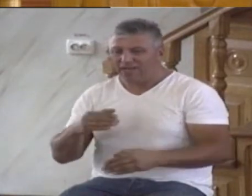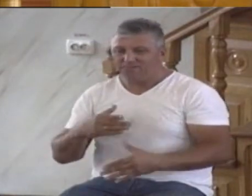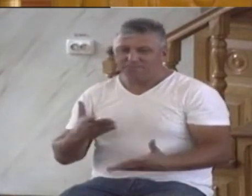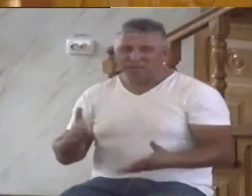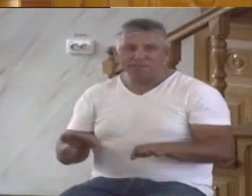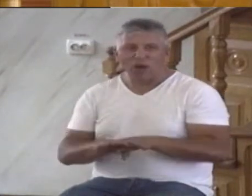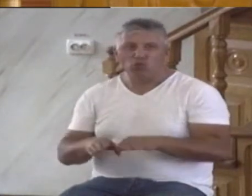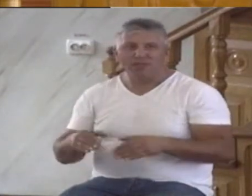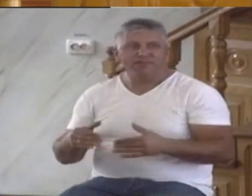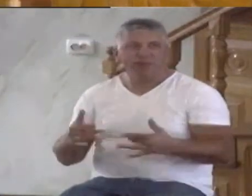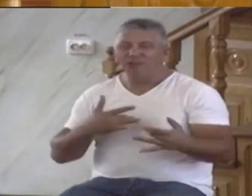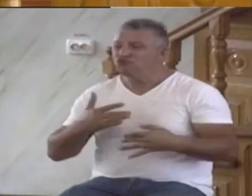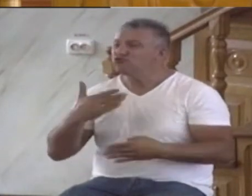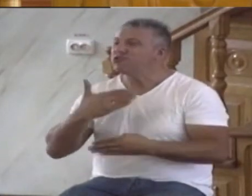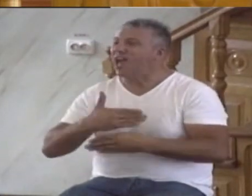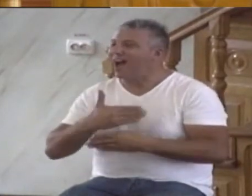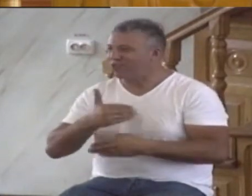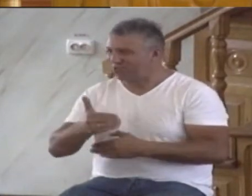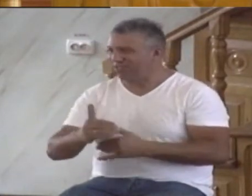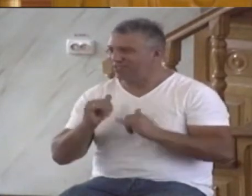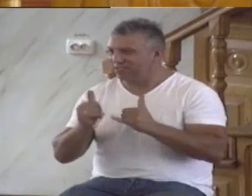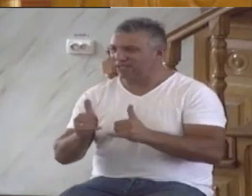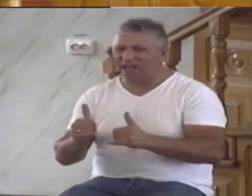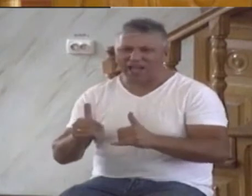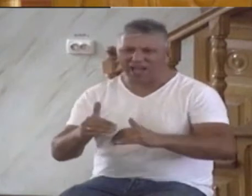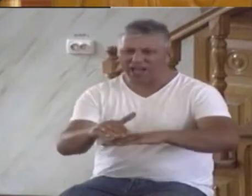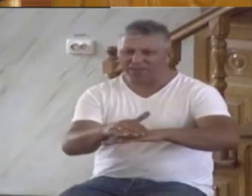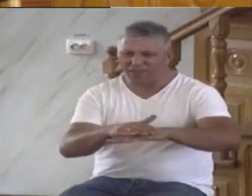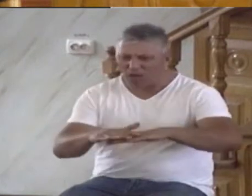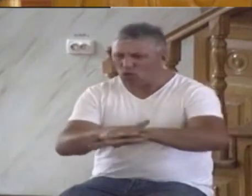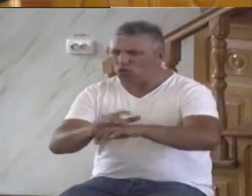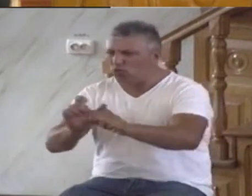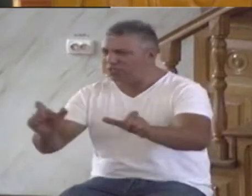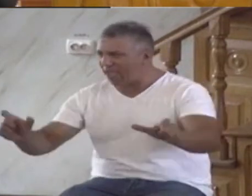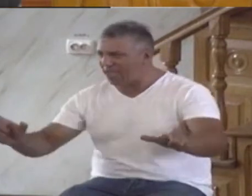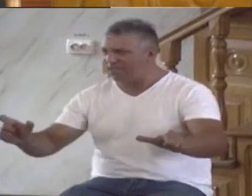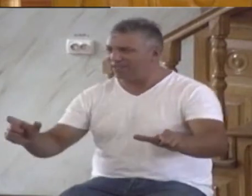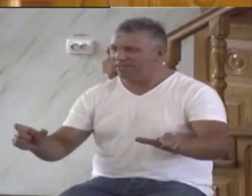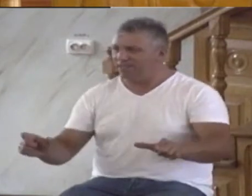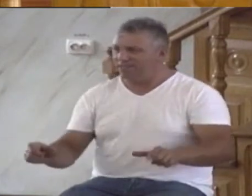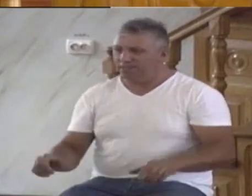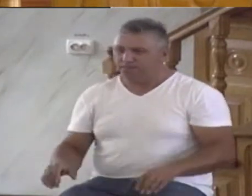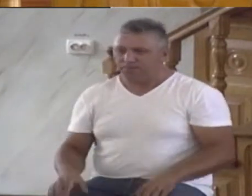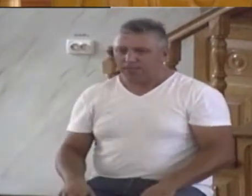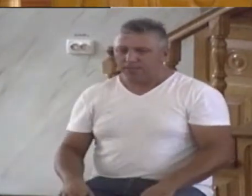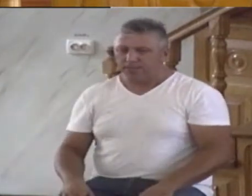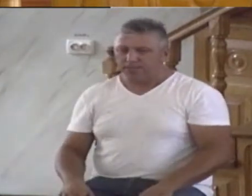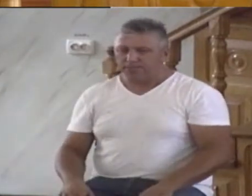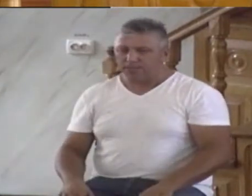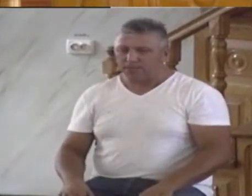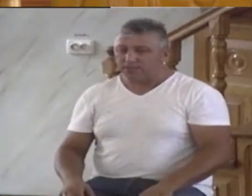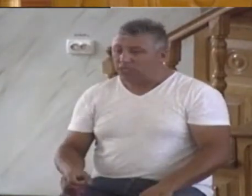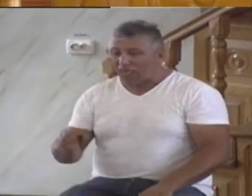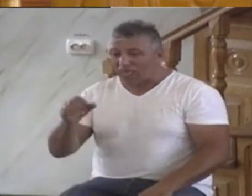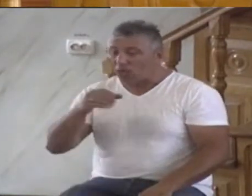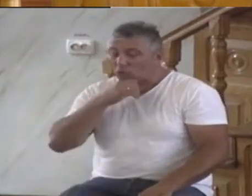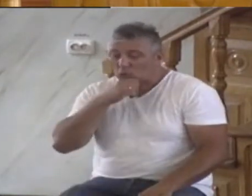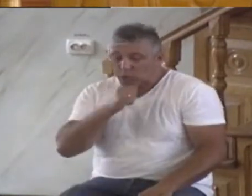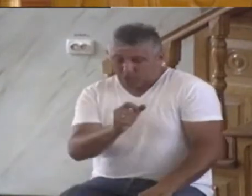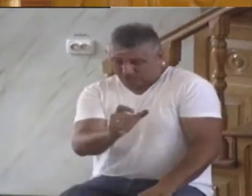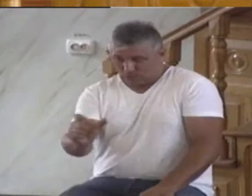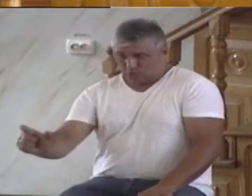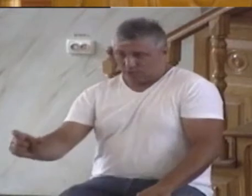Мы стали глупцами ради Христа. И одним из таких глупцов ради Христа